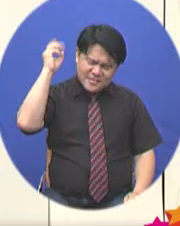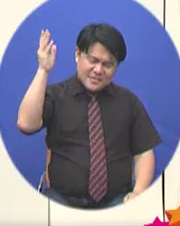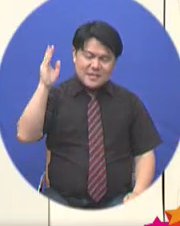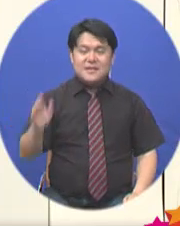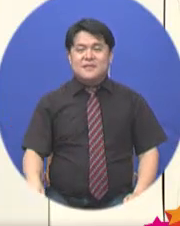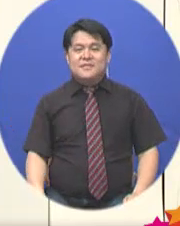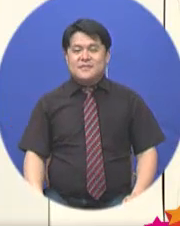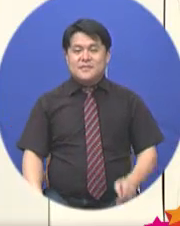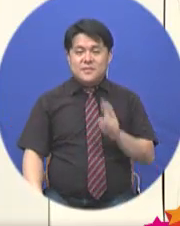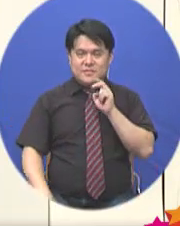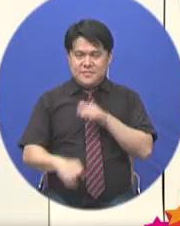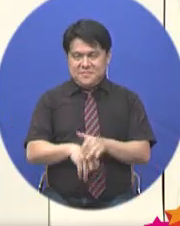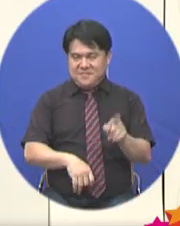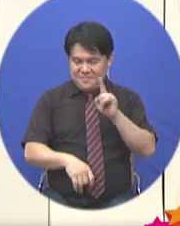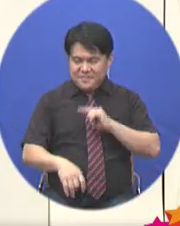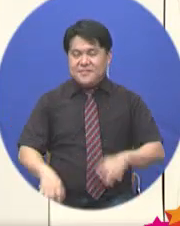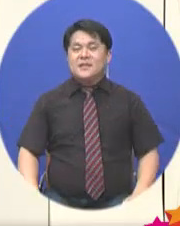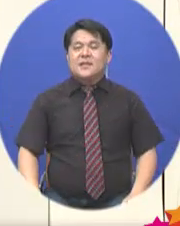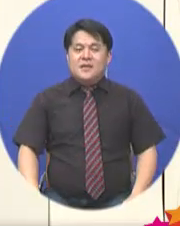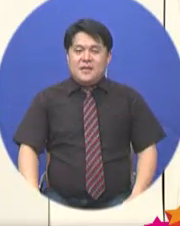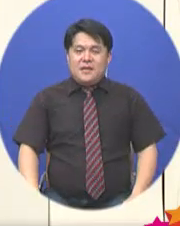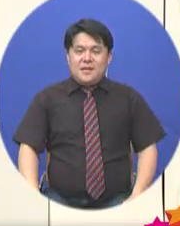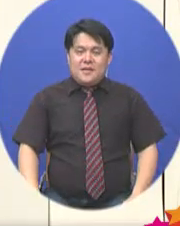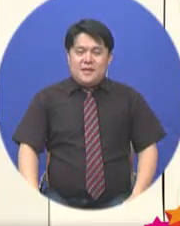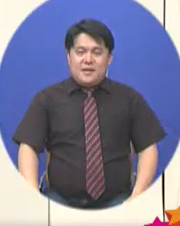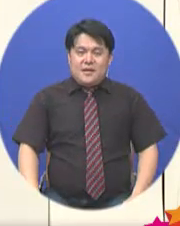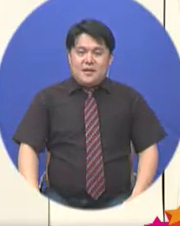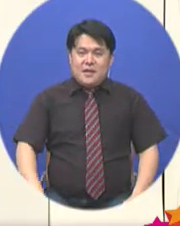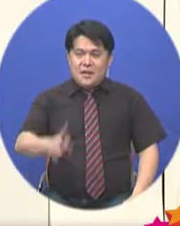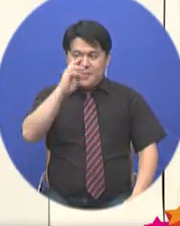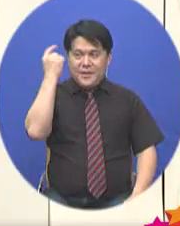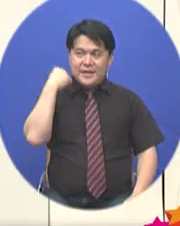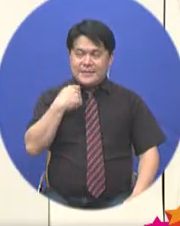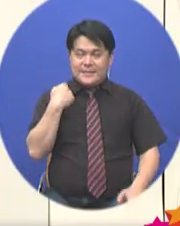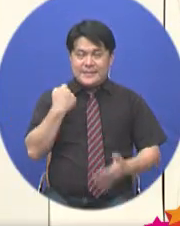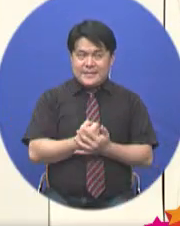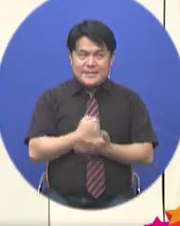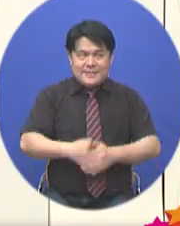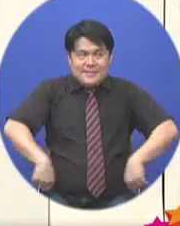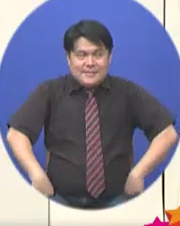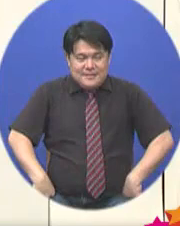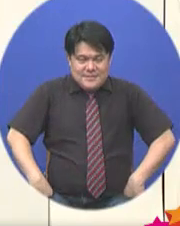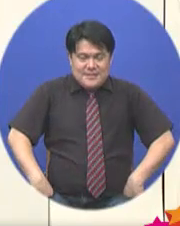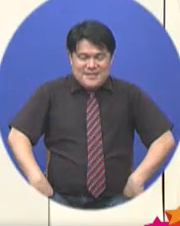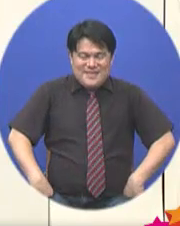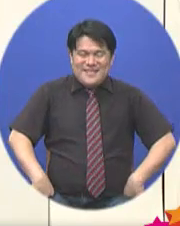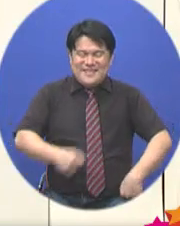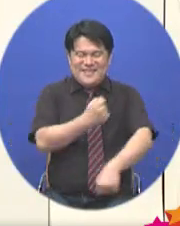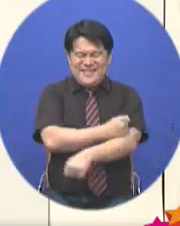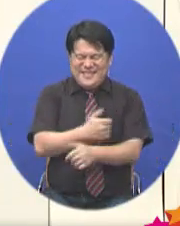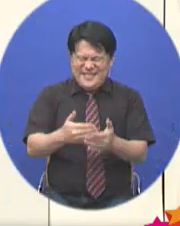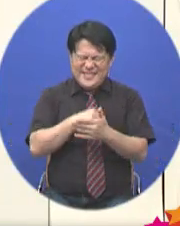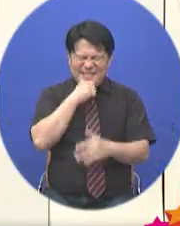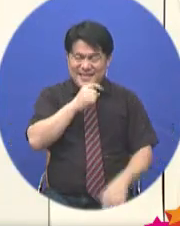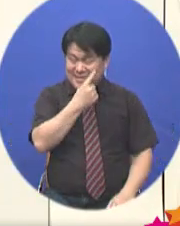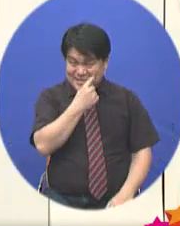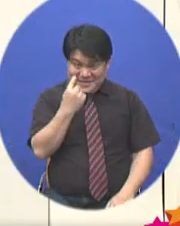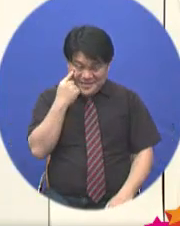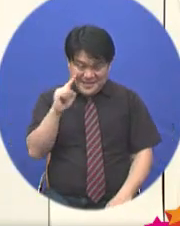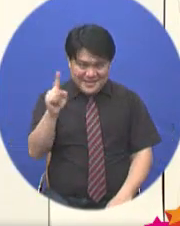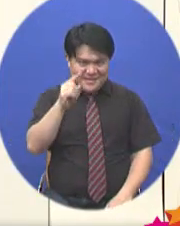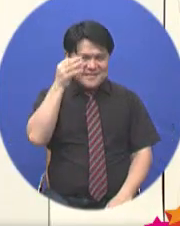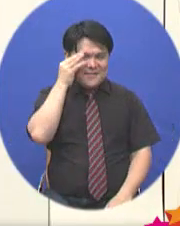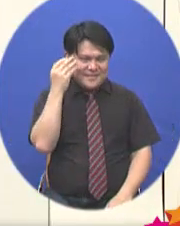잊으려만 이렇게 불러야 돼 그래 연결되거든 예. 미스박이 서운하겠다 아이고, 그러니까. 수고하셨습니다 점수 볼까요? 점수 보겠습니다